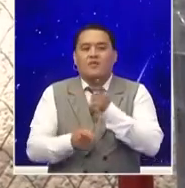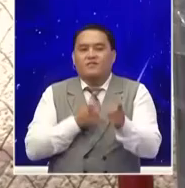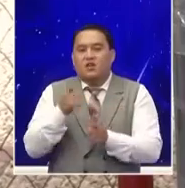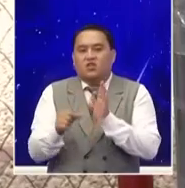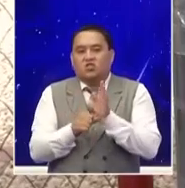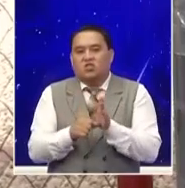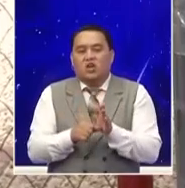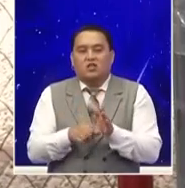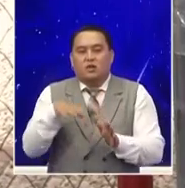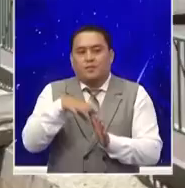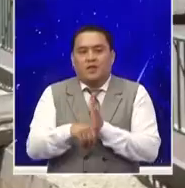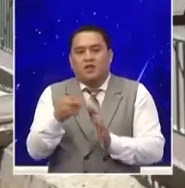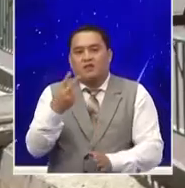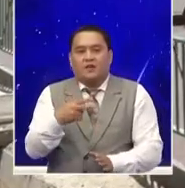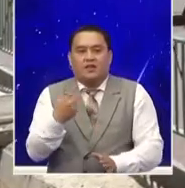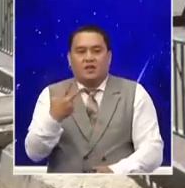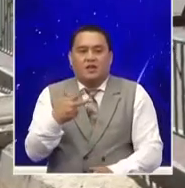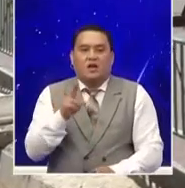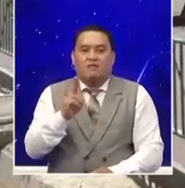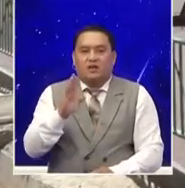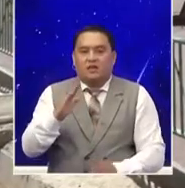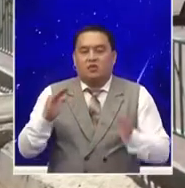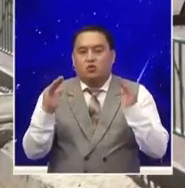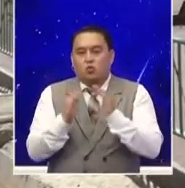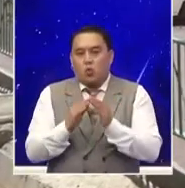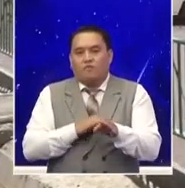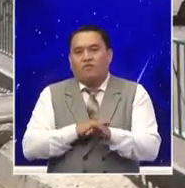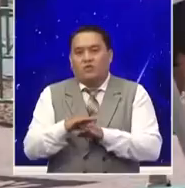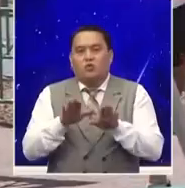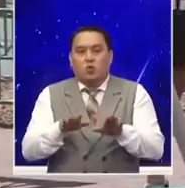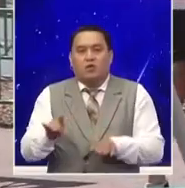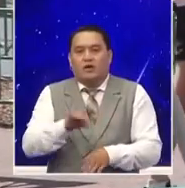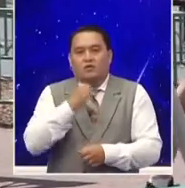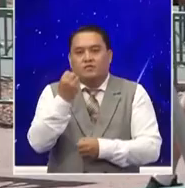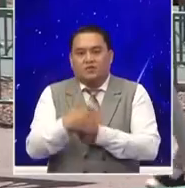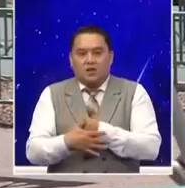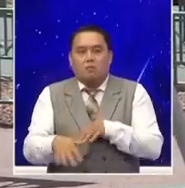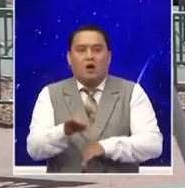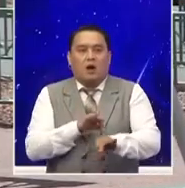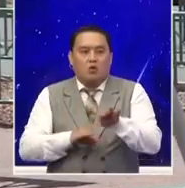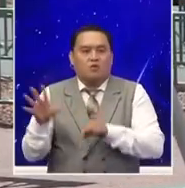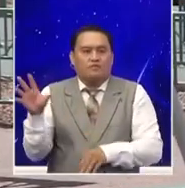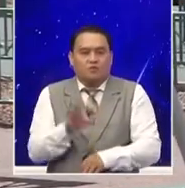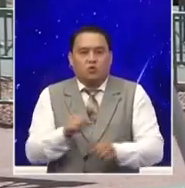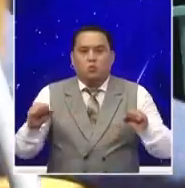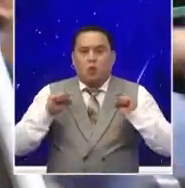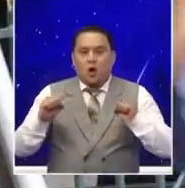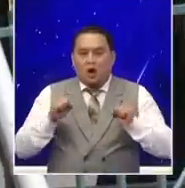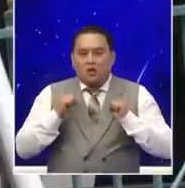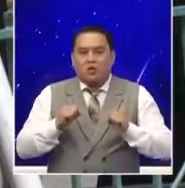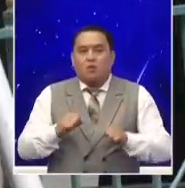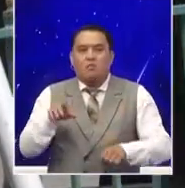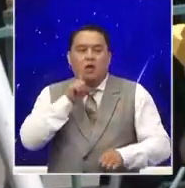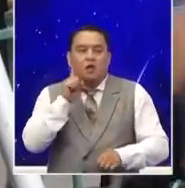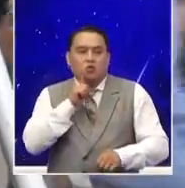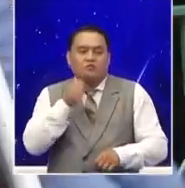таких объектов, рассчитанных на 23 многоквартирных жилых дома, реализуются только в райцентре. По проекту учтено все. Спортивный инвентарь для